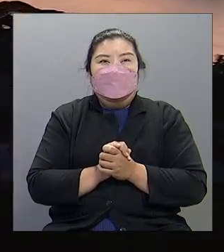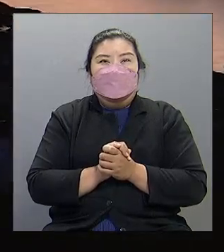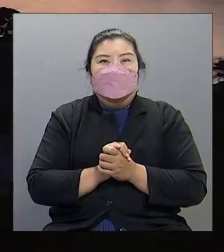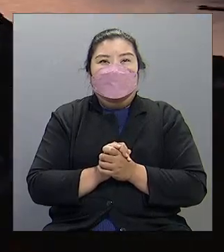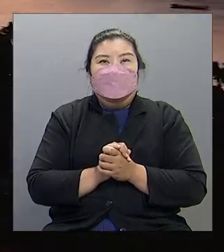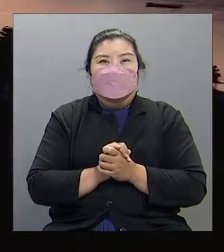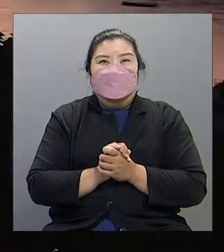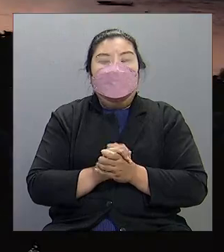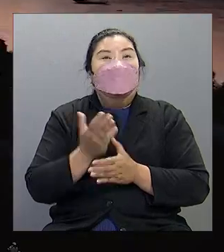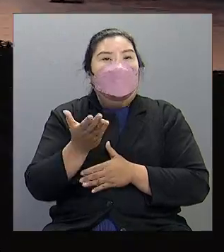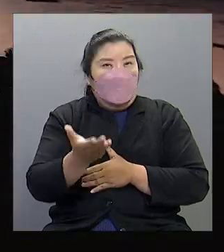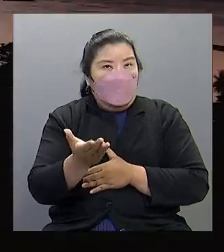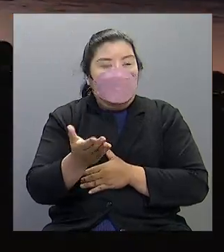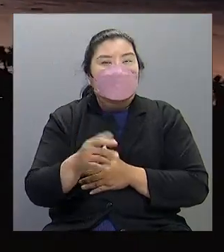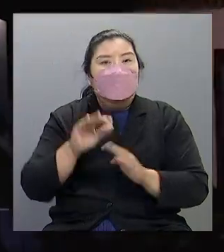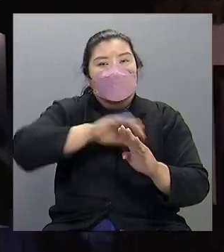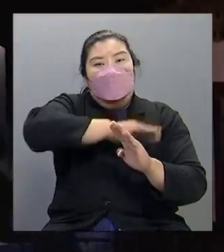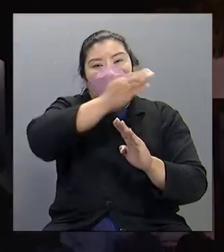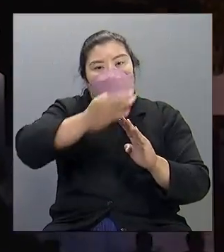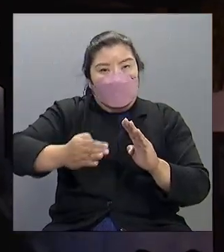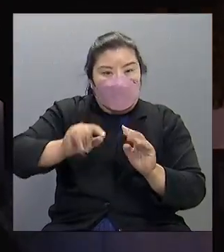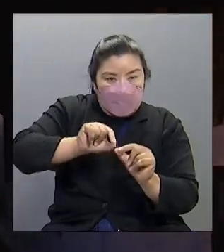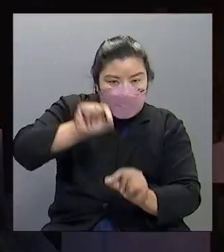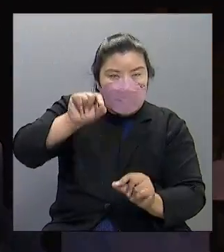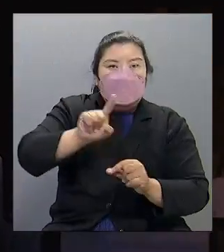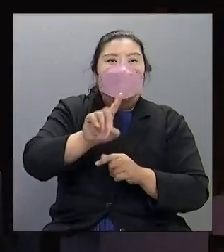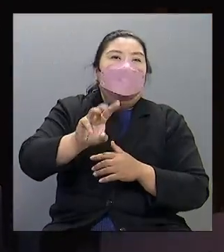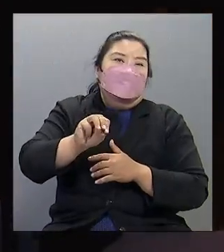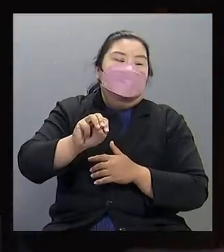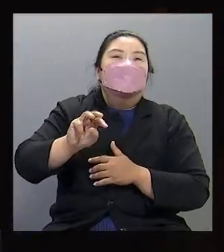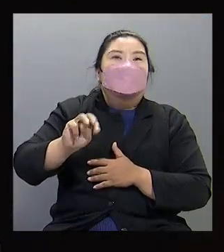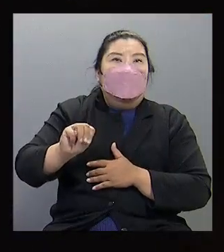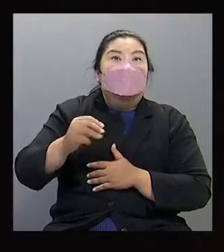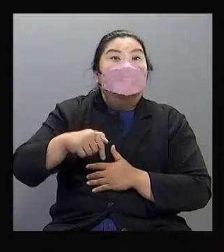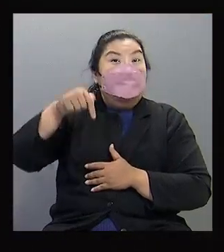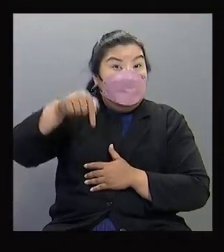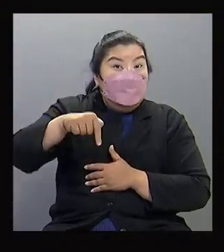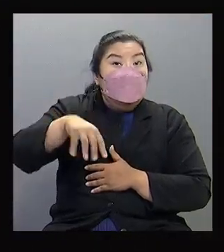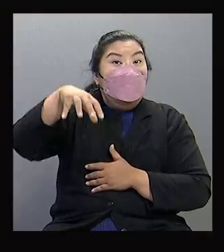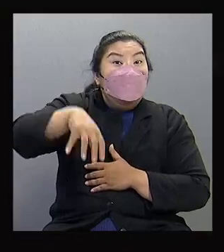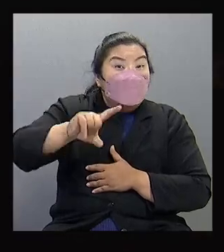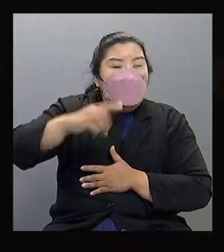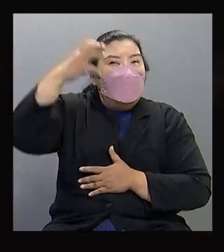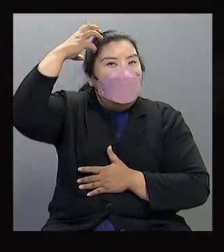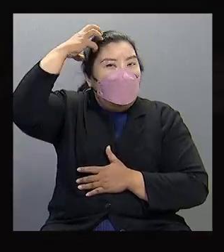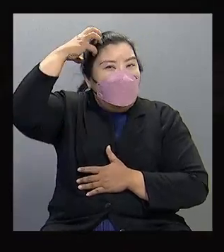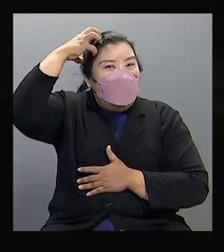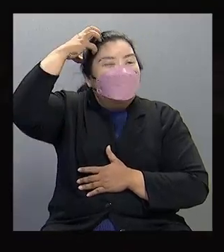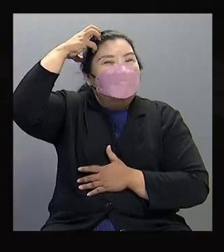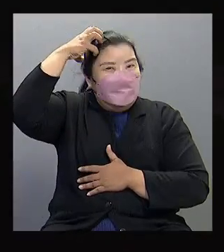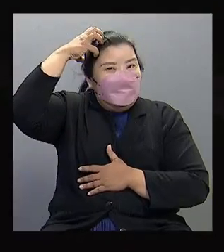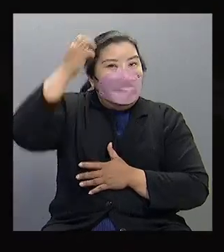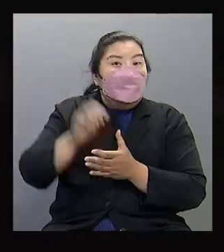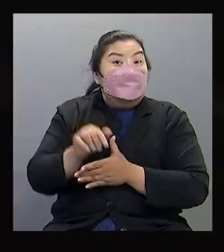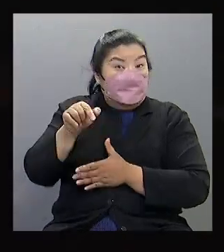ประทศภูสีนะคะตั้งอยบนยอดเขาที่สูง 150 เมร์คค่ะอยู่ที่กลางเมืองหวงพระบาง สาธารณรประชาที่ประไตยระชาชุดลาว